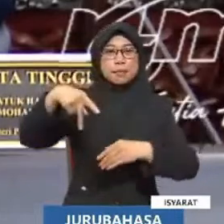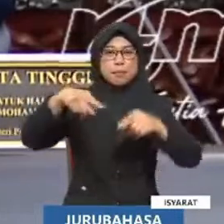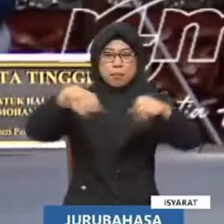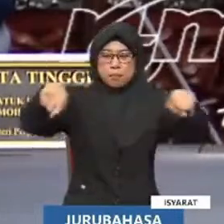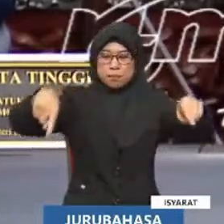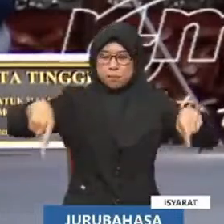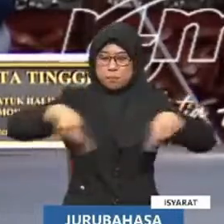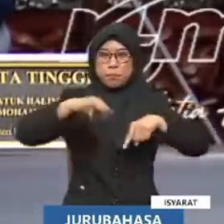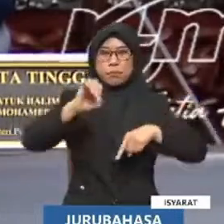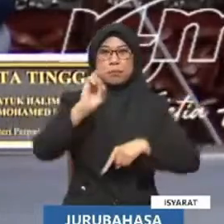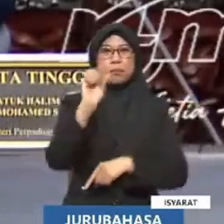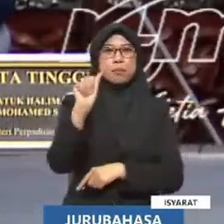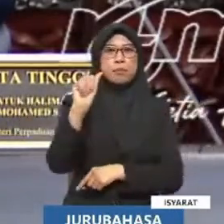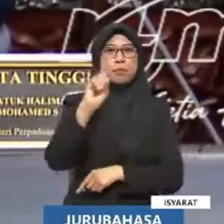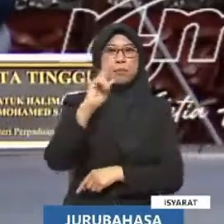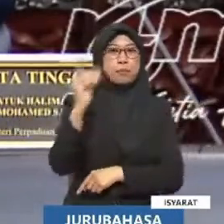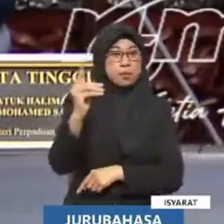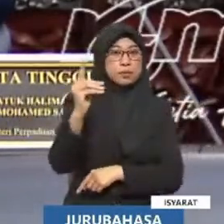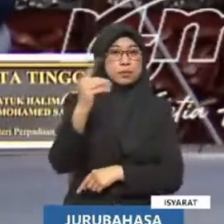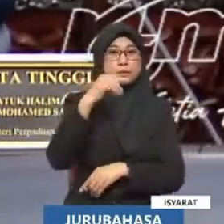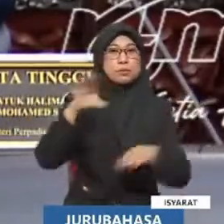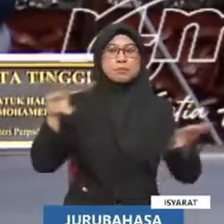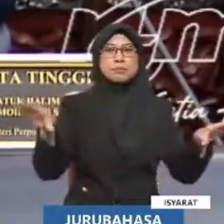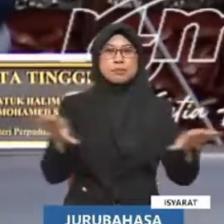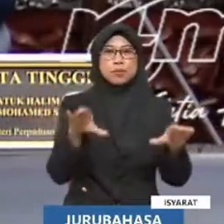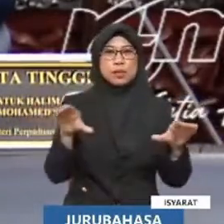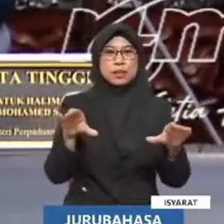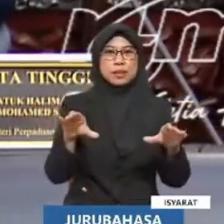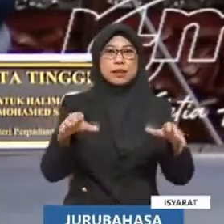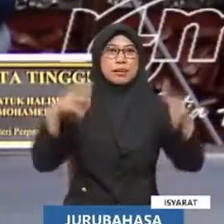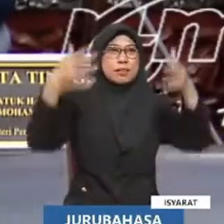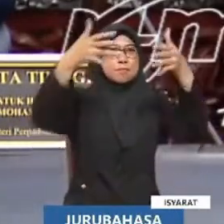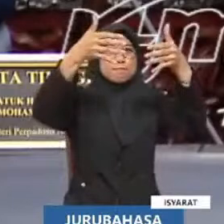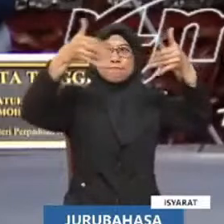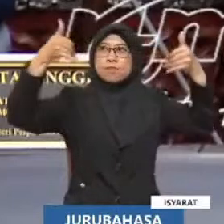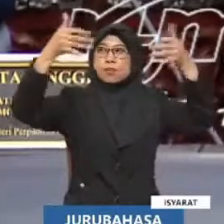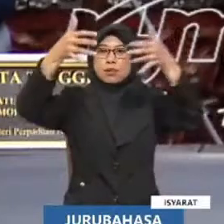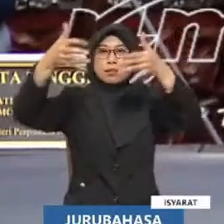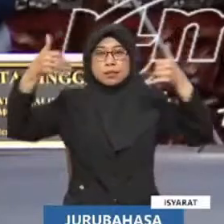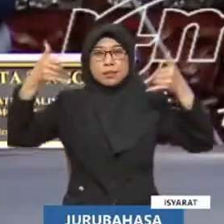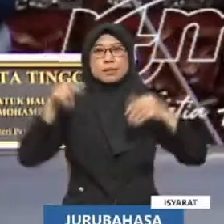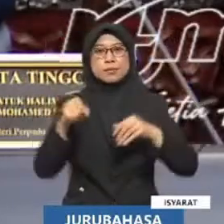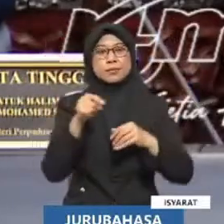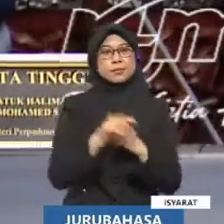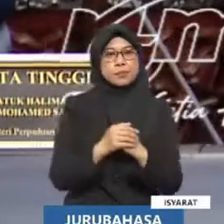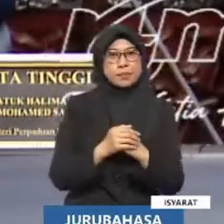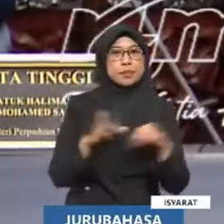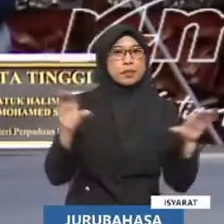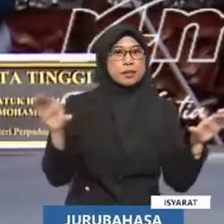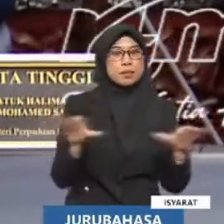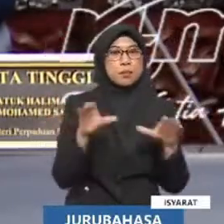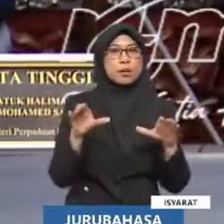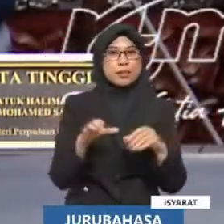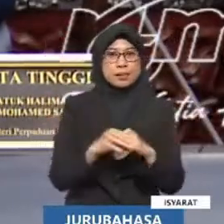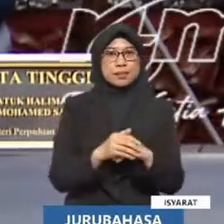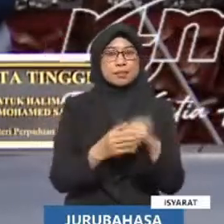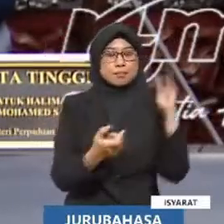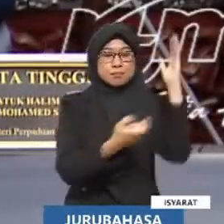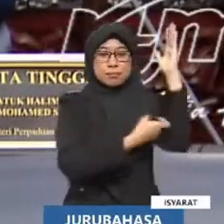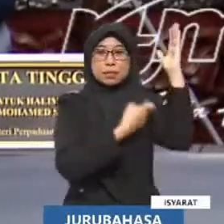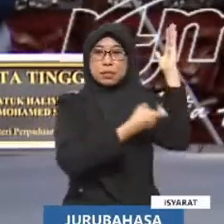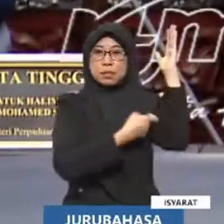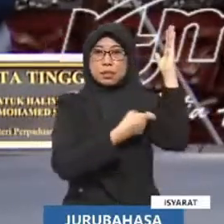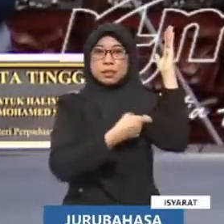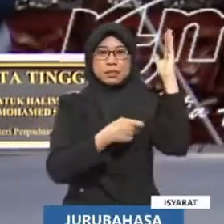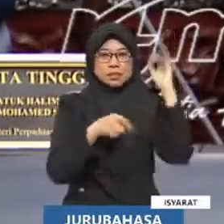zigot untuk digunakan untuk buat penipun Punisher ataupun perabot Saudi atau perkawinan tidak sampaikan serabut